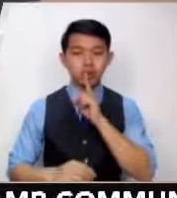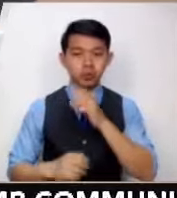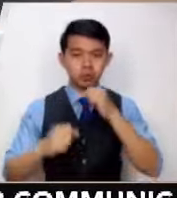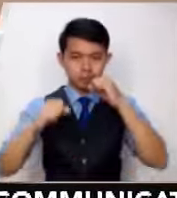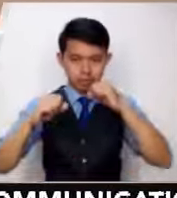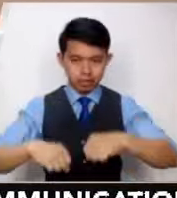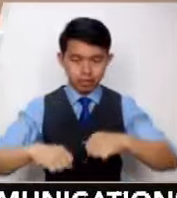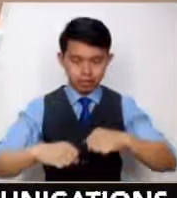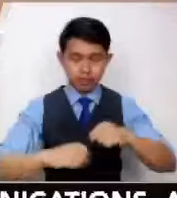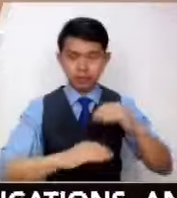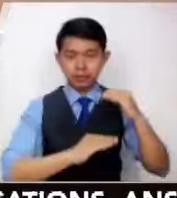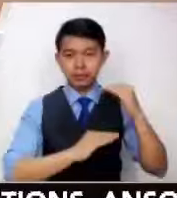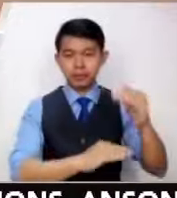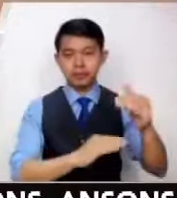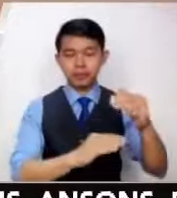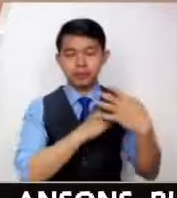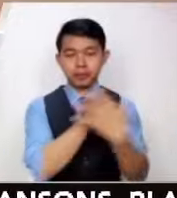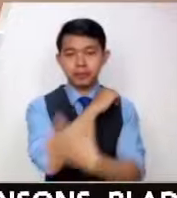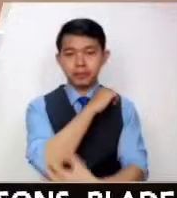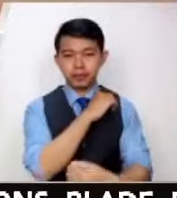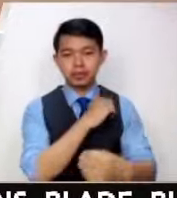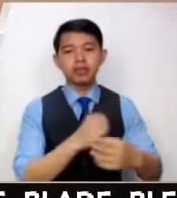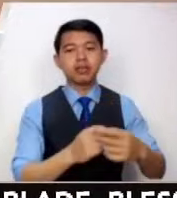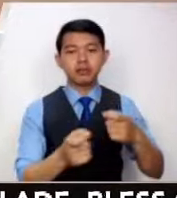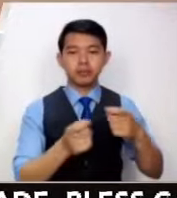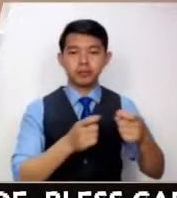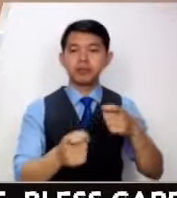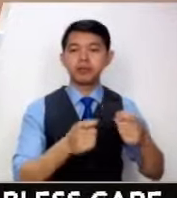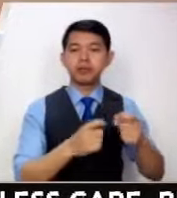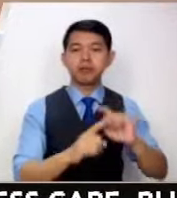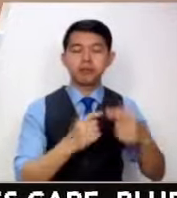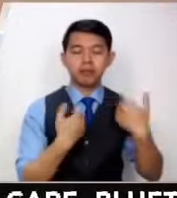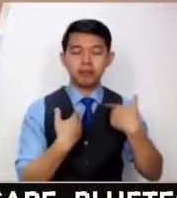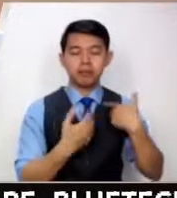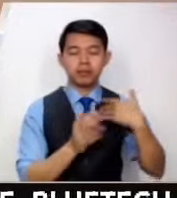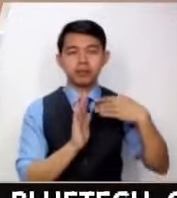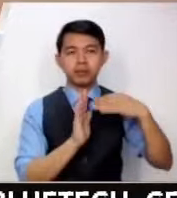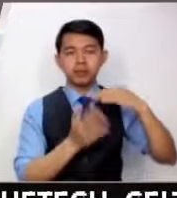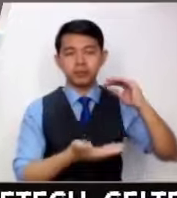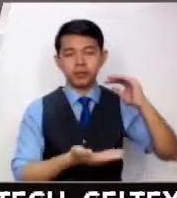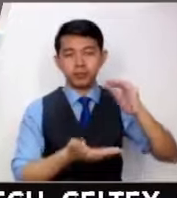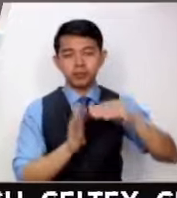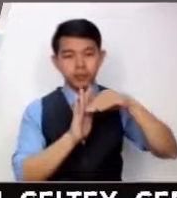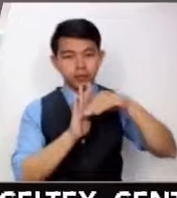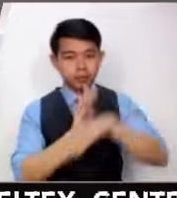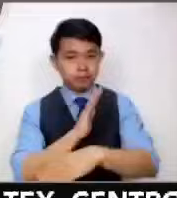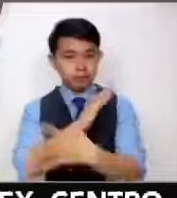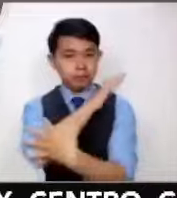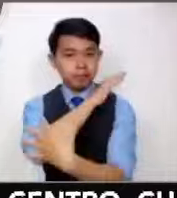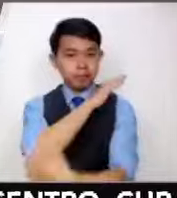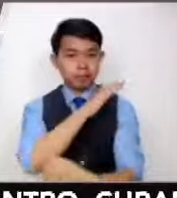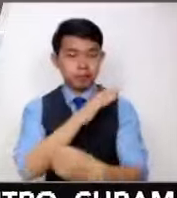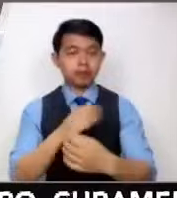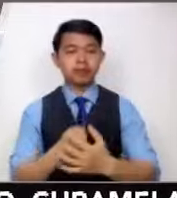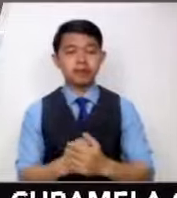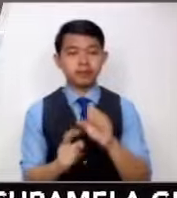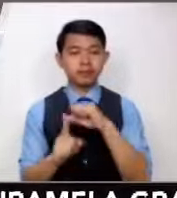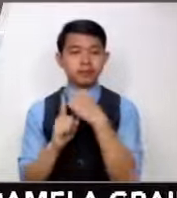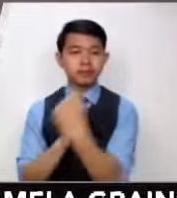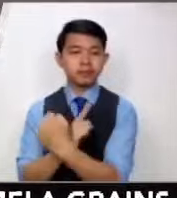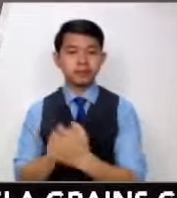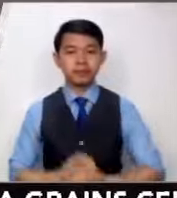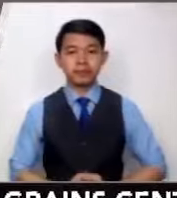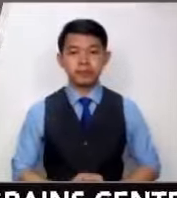that threshold, there is still a decrease in terms of poverty incidence. Ito ang unang balita,